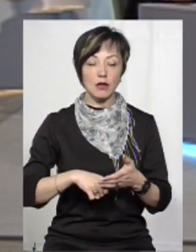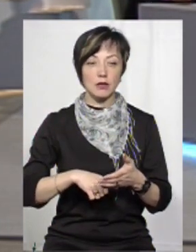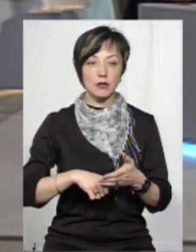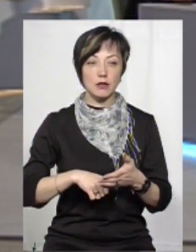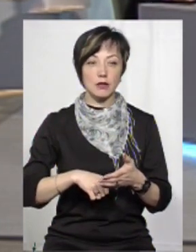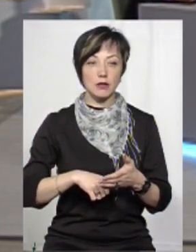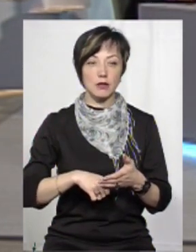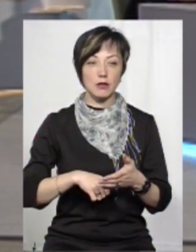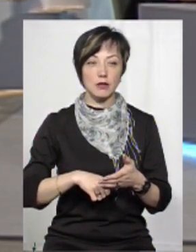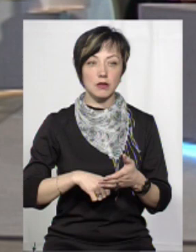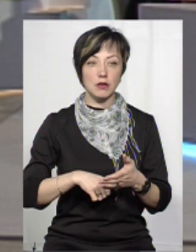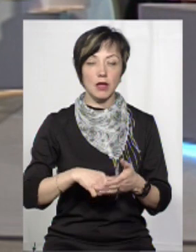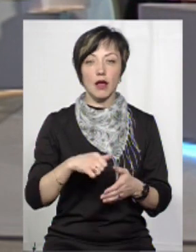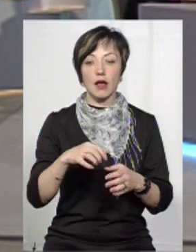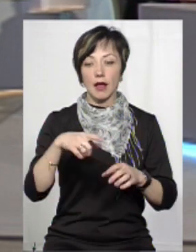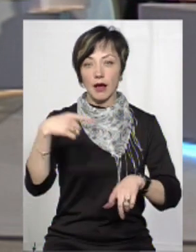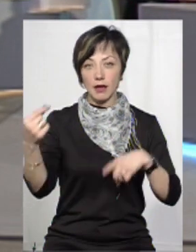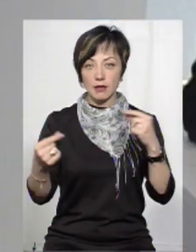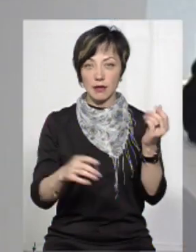падіння гілок дерев.